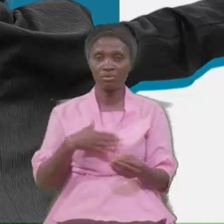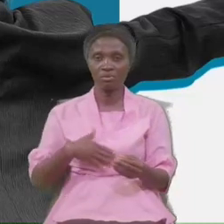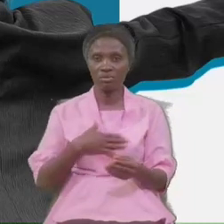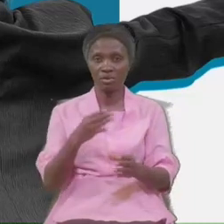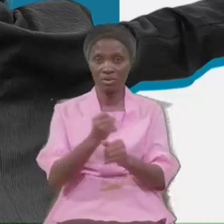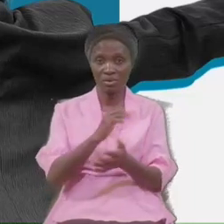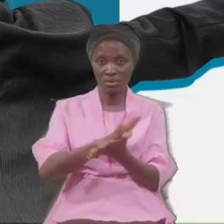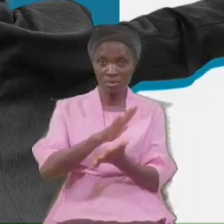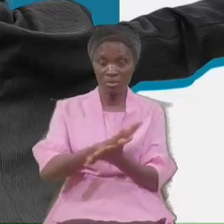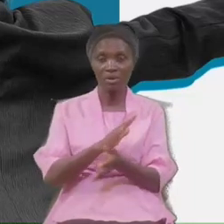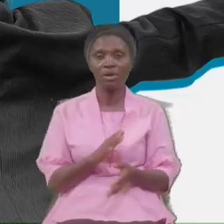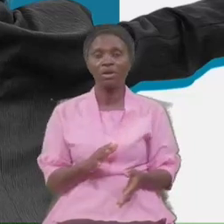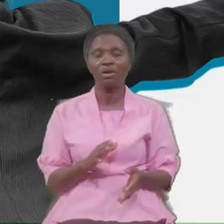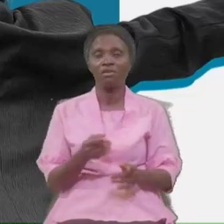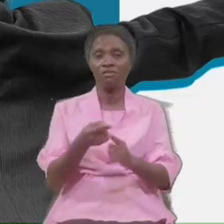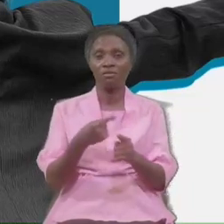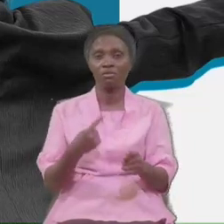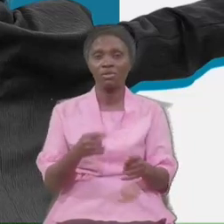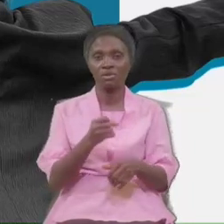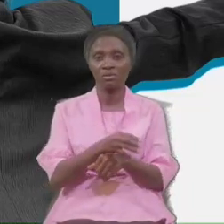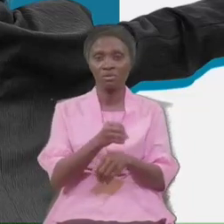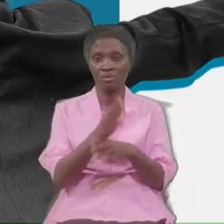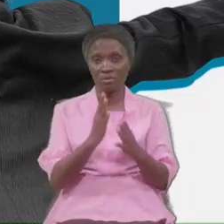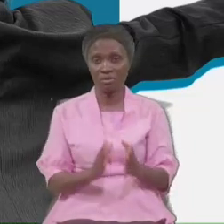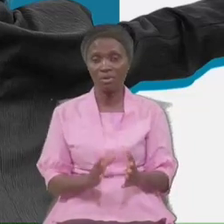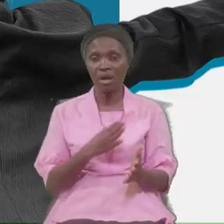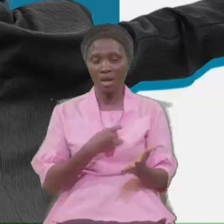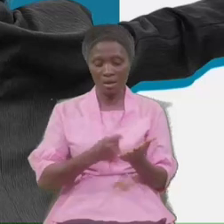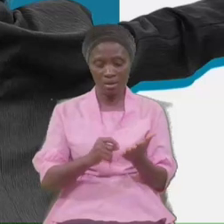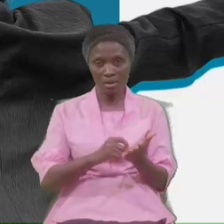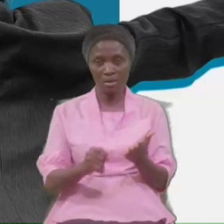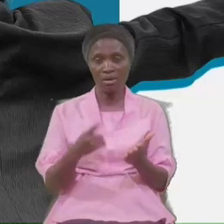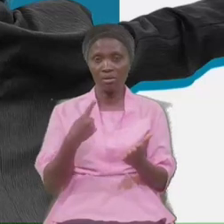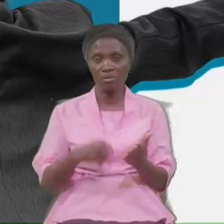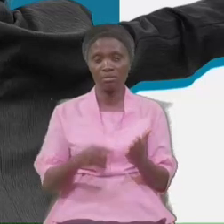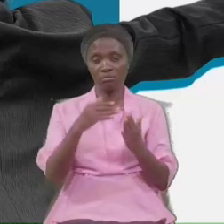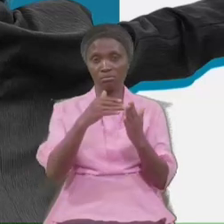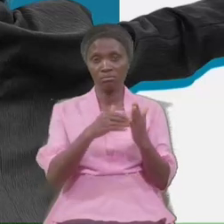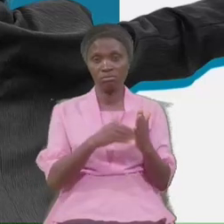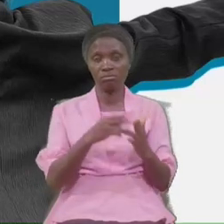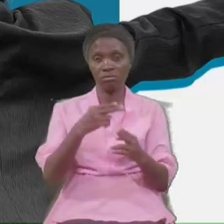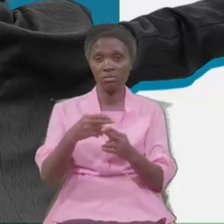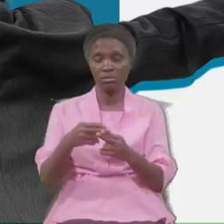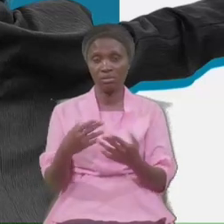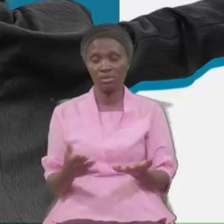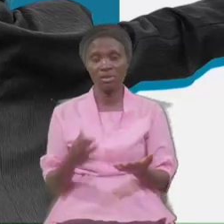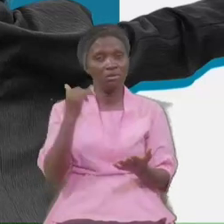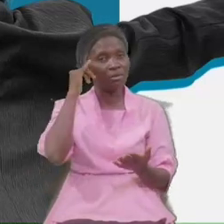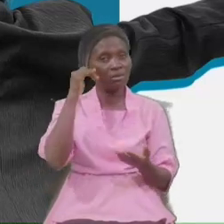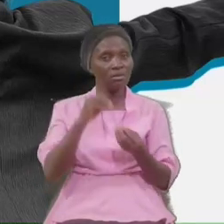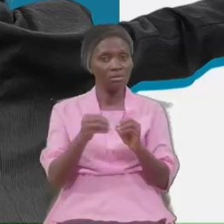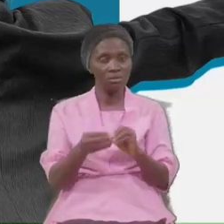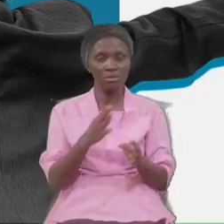Nous avons les conseils auprès de vous. Prière, recevoir la fiche de leur main et